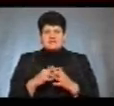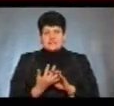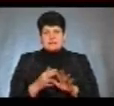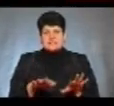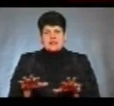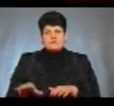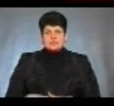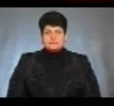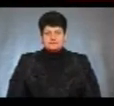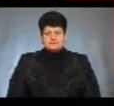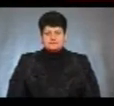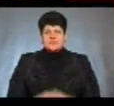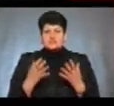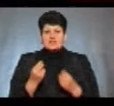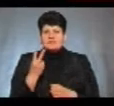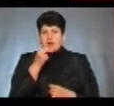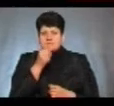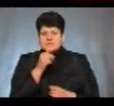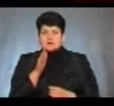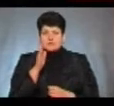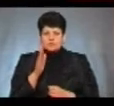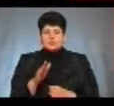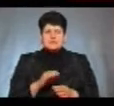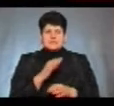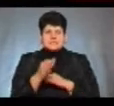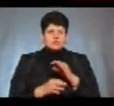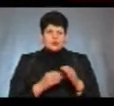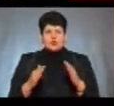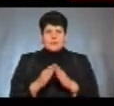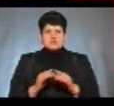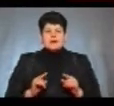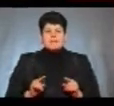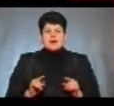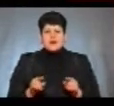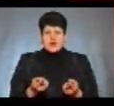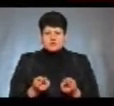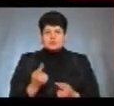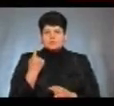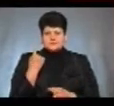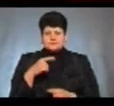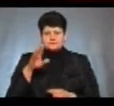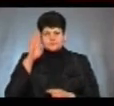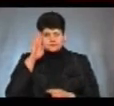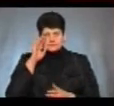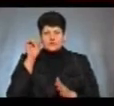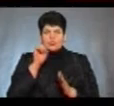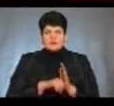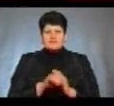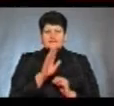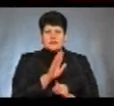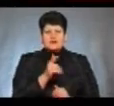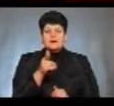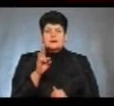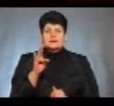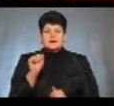місцевості. Ще два місяці перебуватиме під цілодобовим домашнім арештом один з підозрюваних у вбивстві Віталія